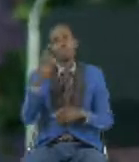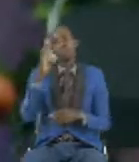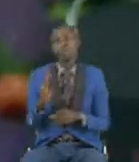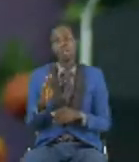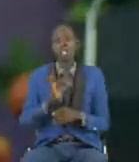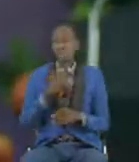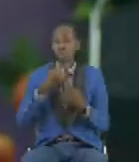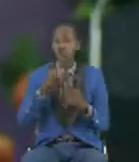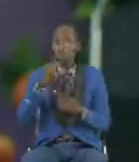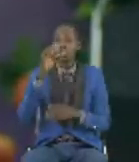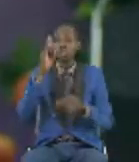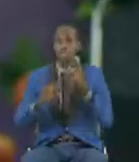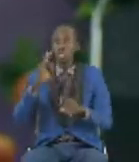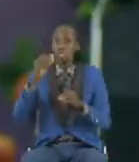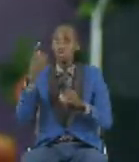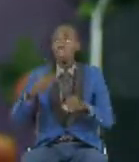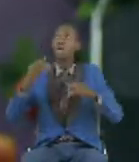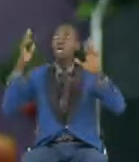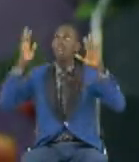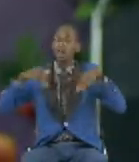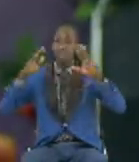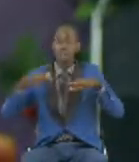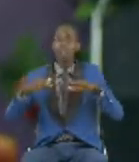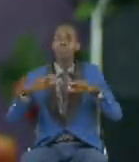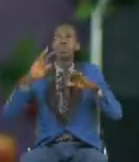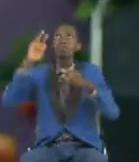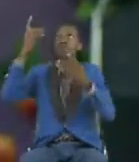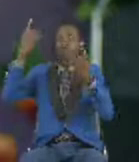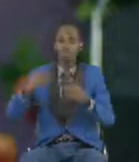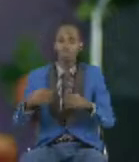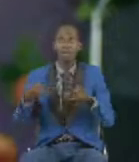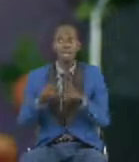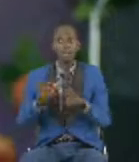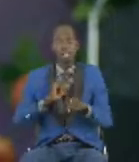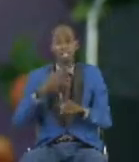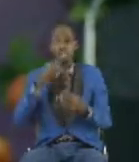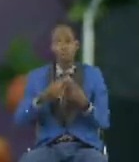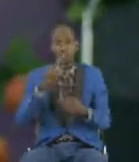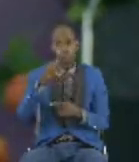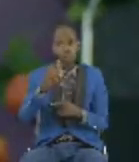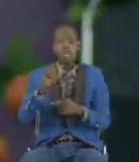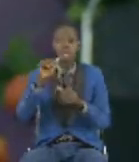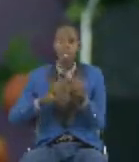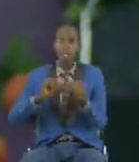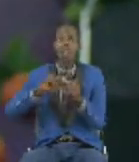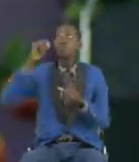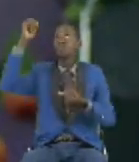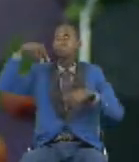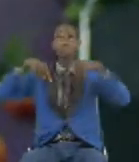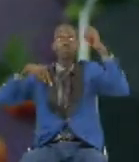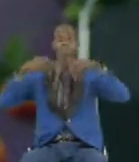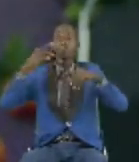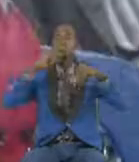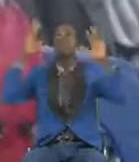la pluie commence, pendant que je vous parle, toute goutte de pluie sera un